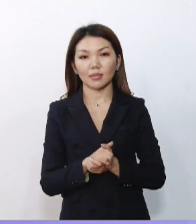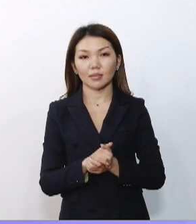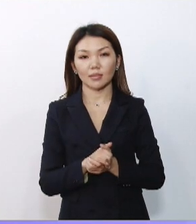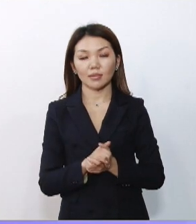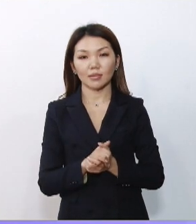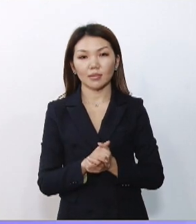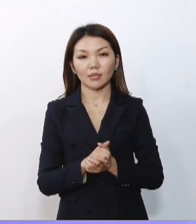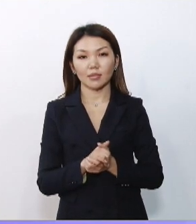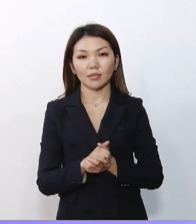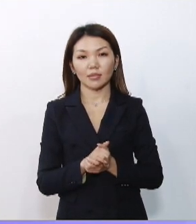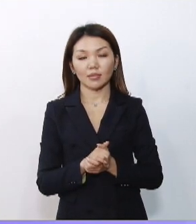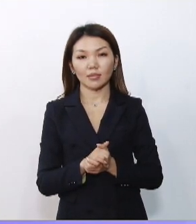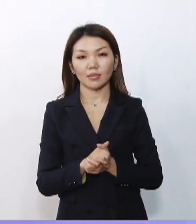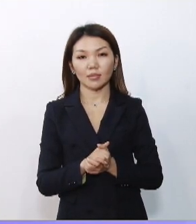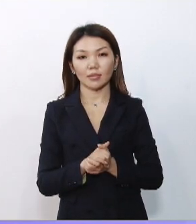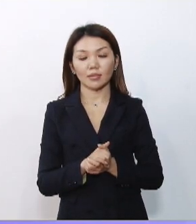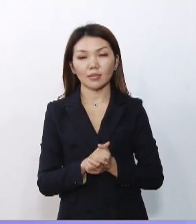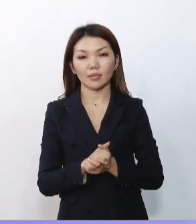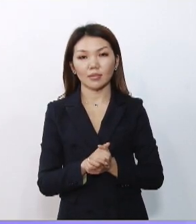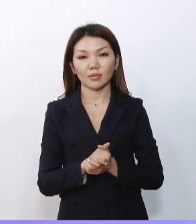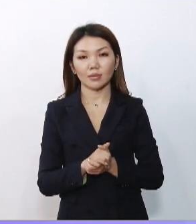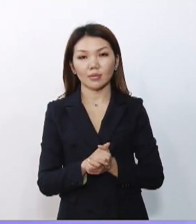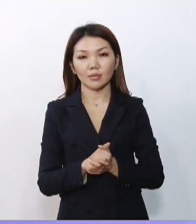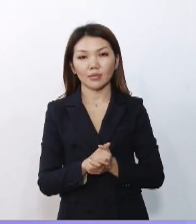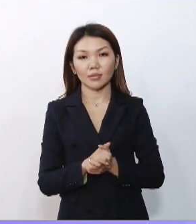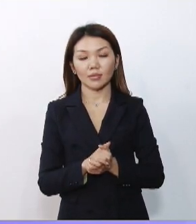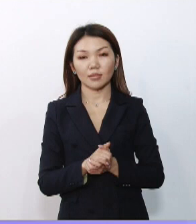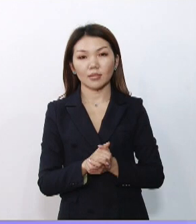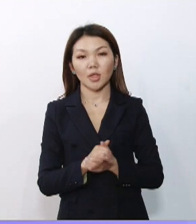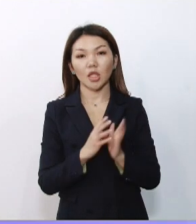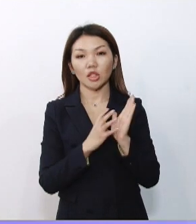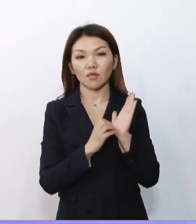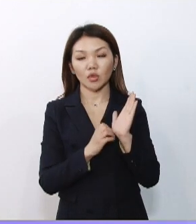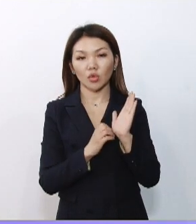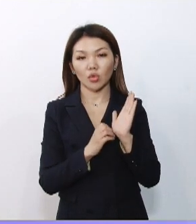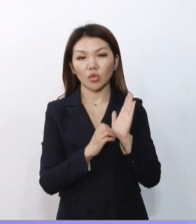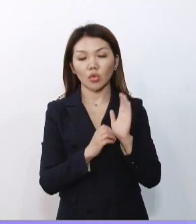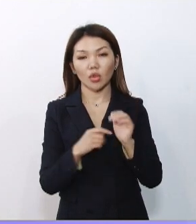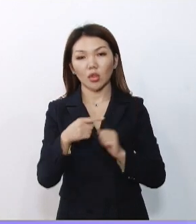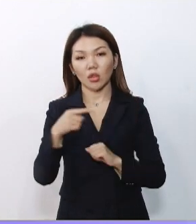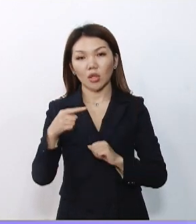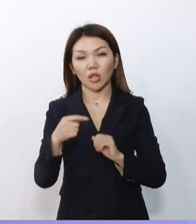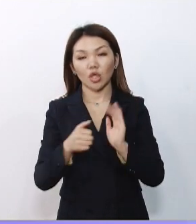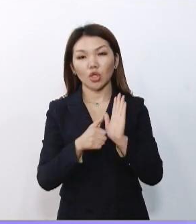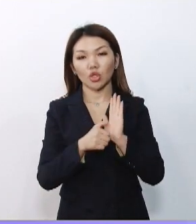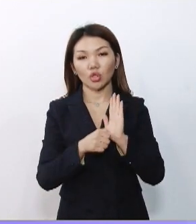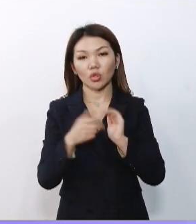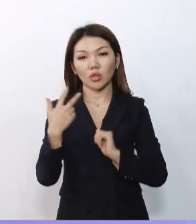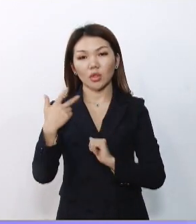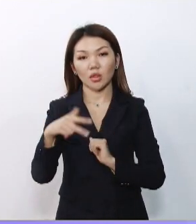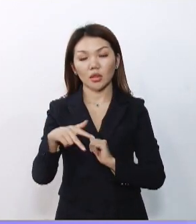1020. Чему равна разность чисел 900 и